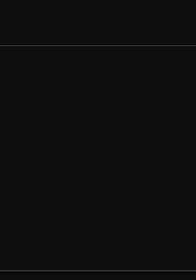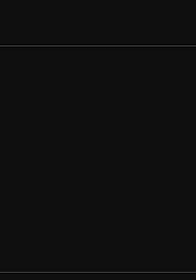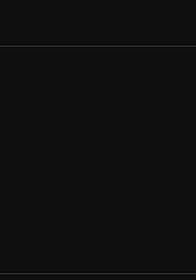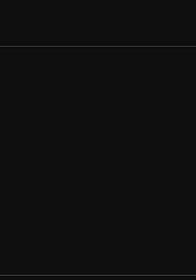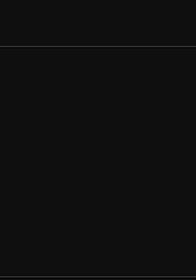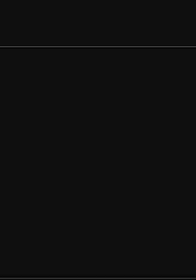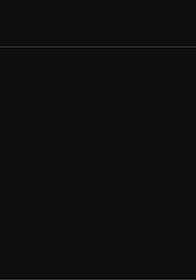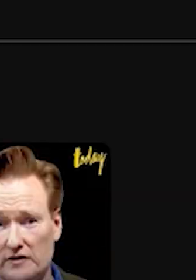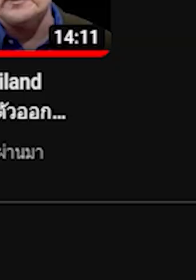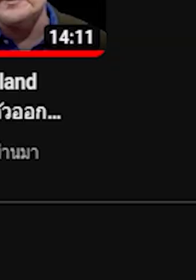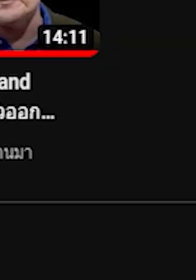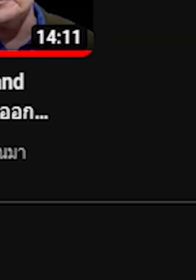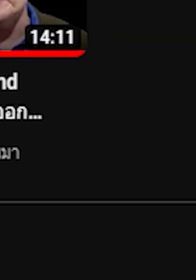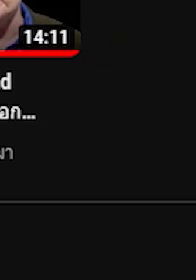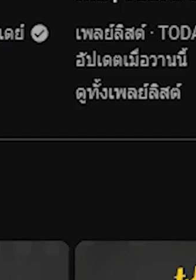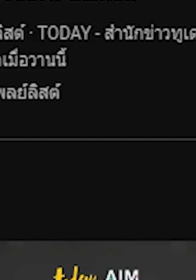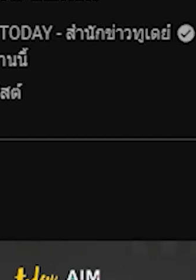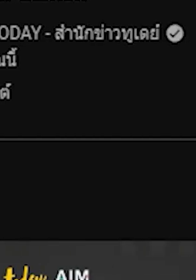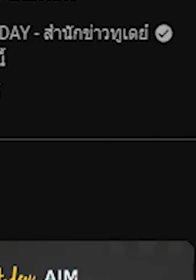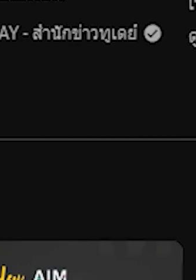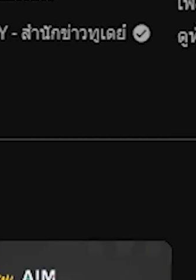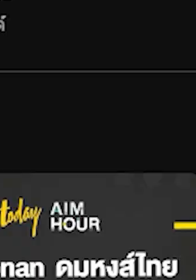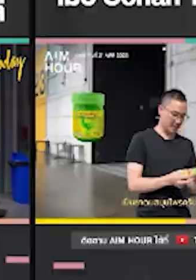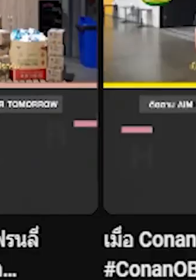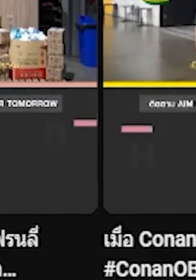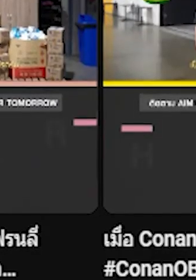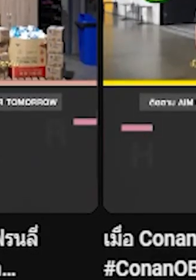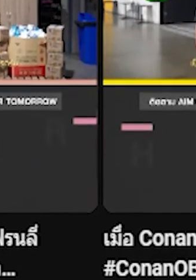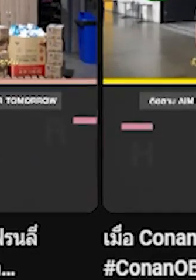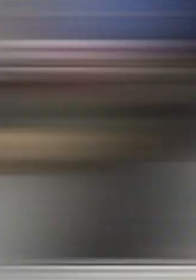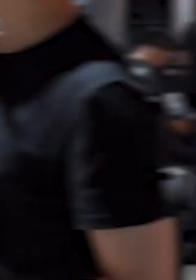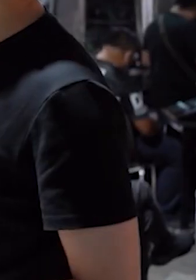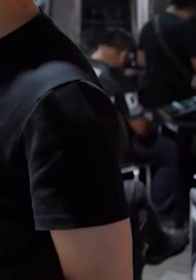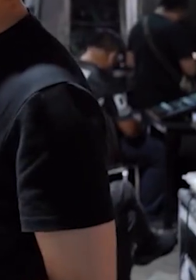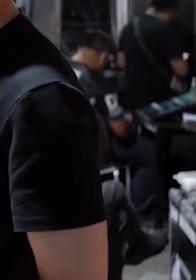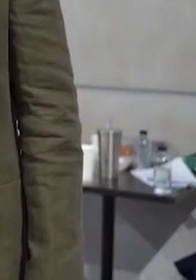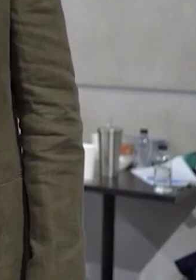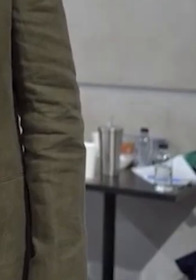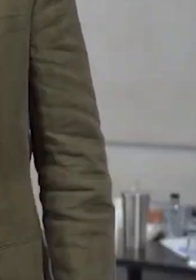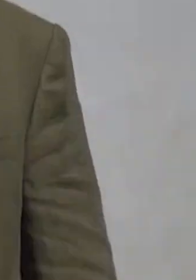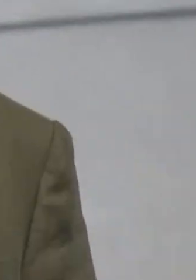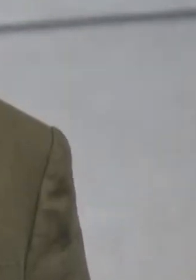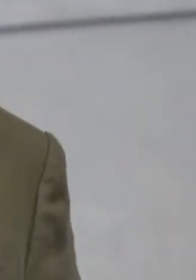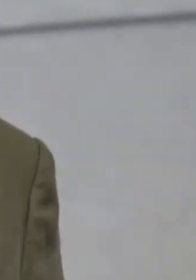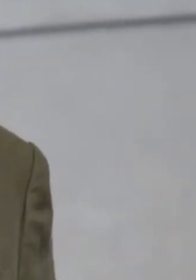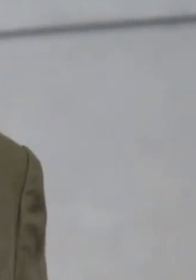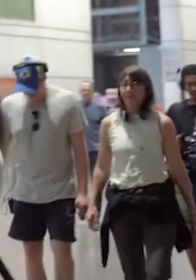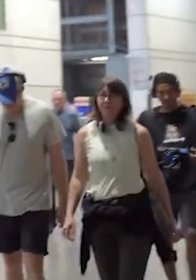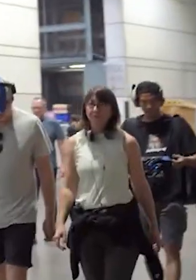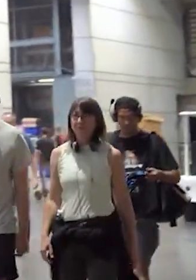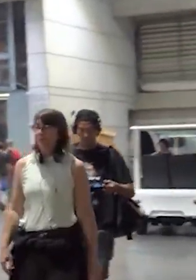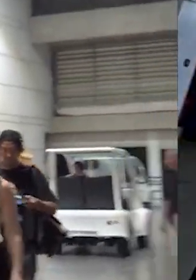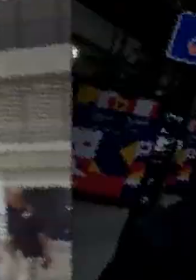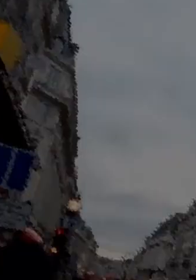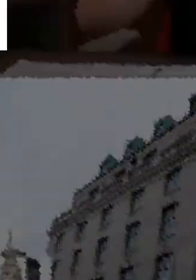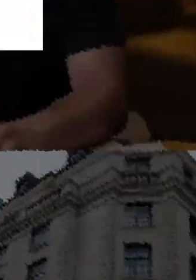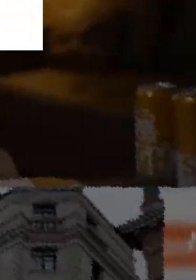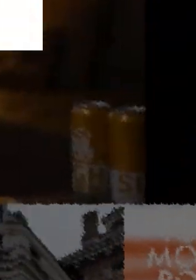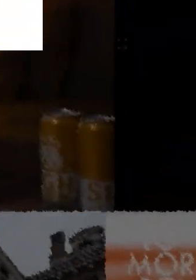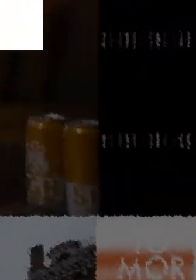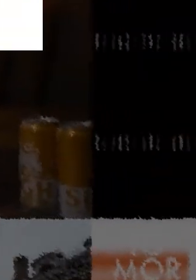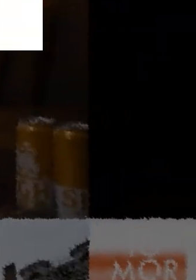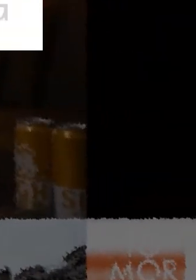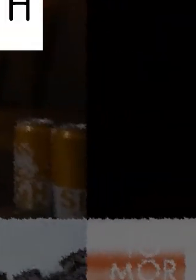สำนักข่าวทูเดย์เพิ่มช่องทางรับชมรายการออริจินอลคอนเทนต์คุณผู้ชมสามารถกดติดตามช่องใหม่ได้ที่ YouTube Today